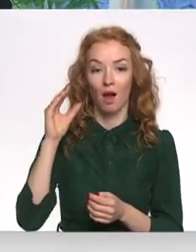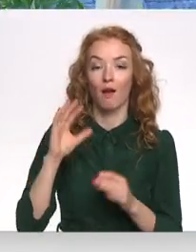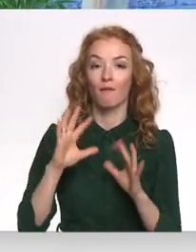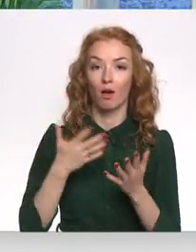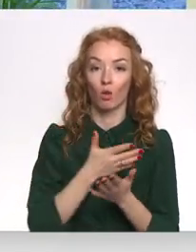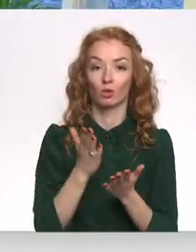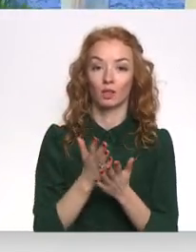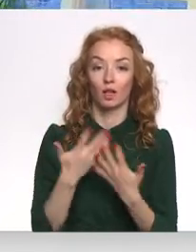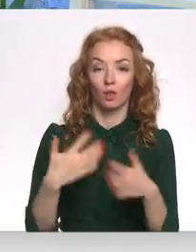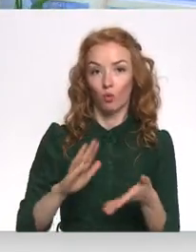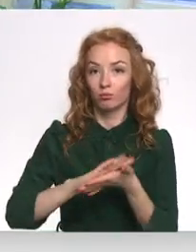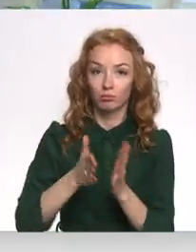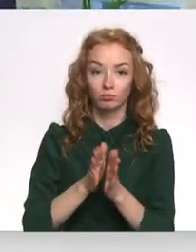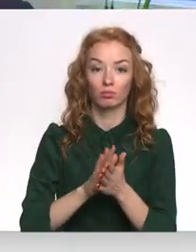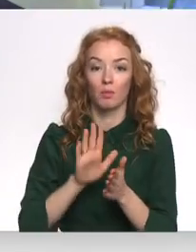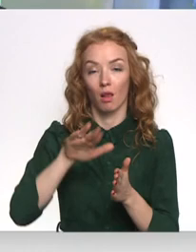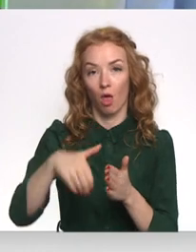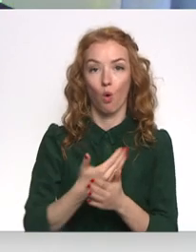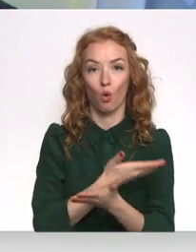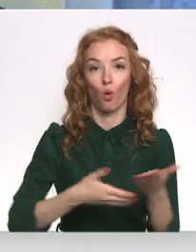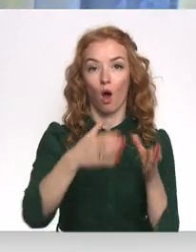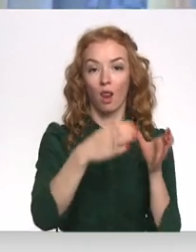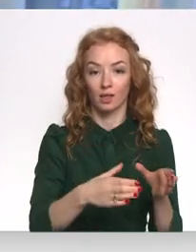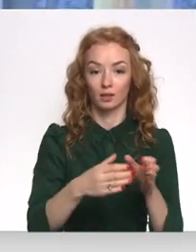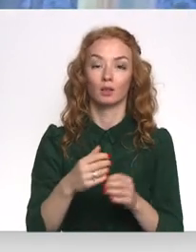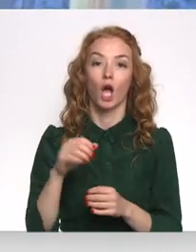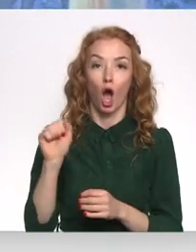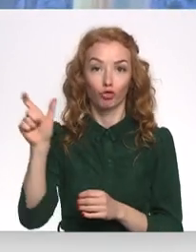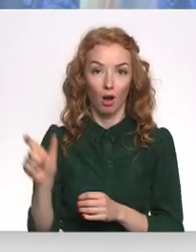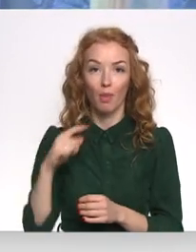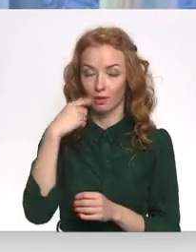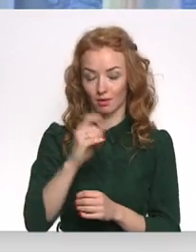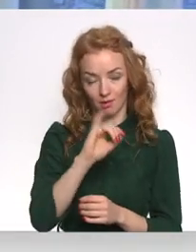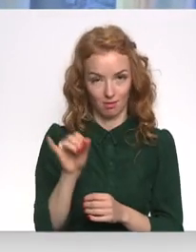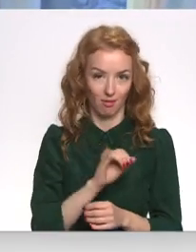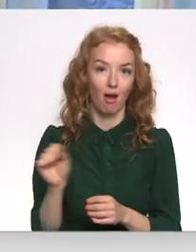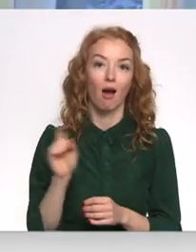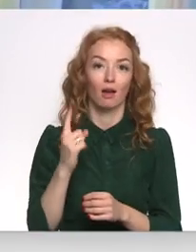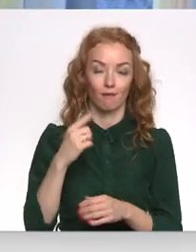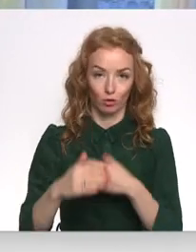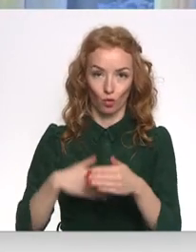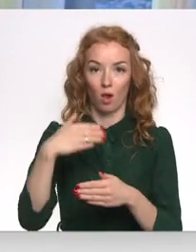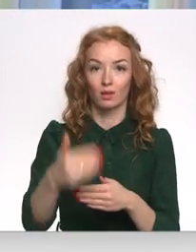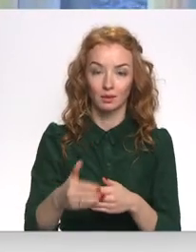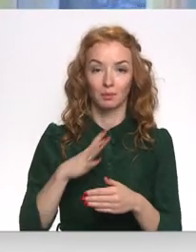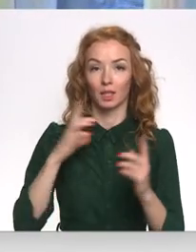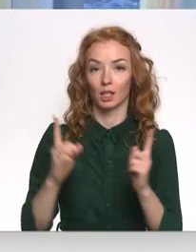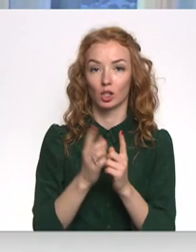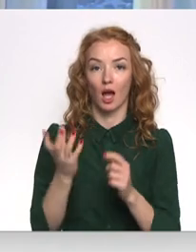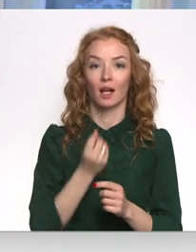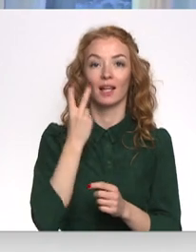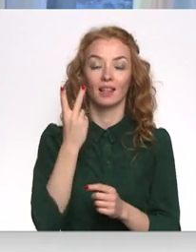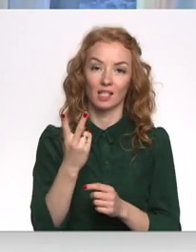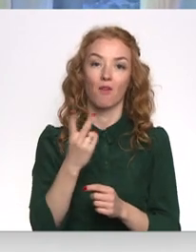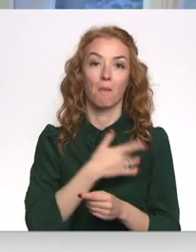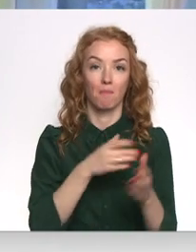esat pavirzījušies ar jaunās koalīcijas veidošanu? Jā, man liekas, ka esam vien tādu nopietnu soli spēruši. Šodien bija tikšanās ar divām partijām,